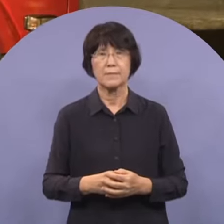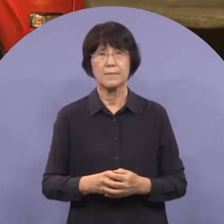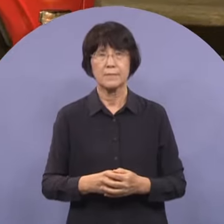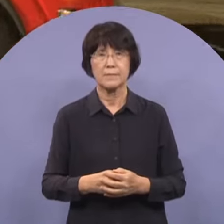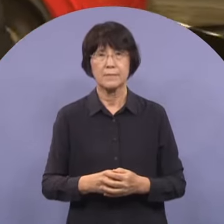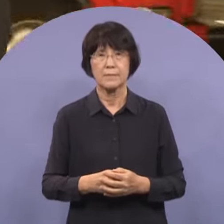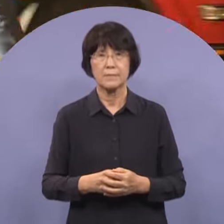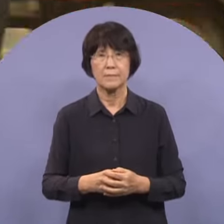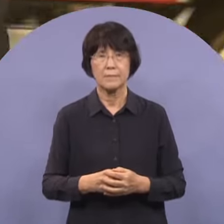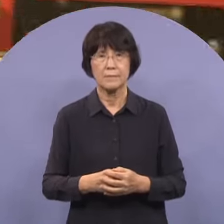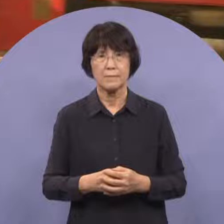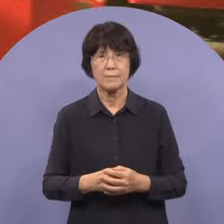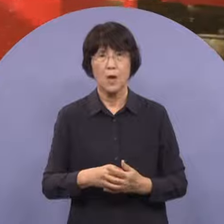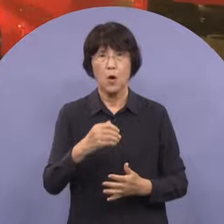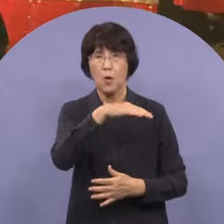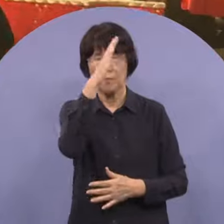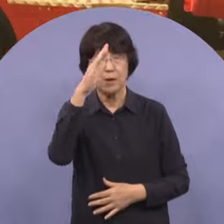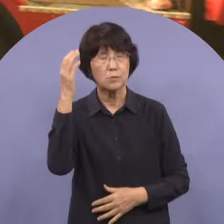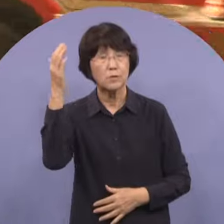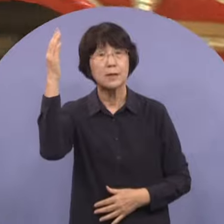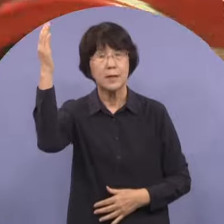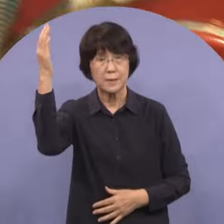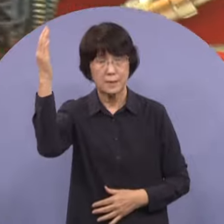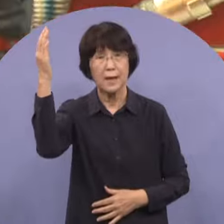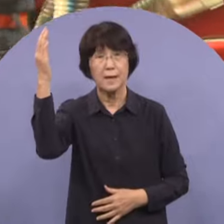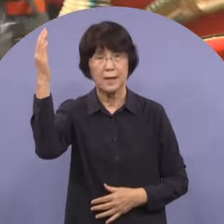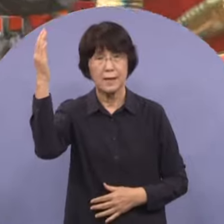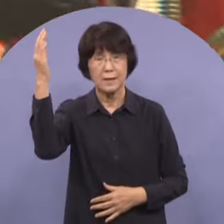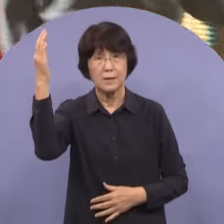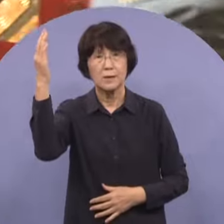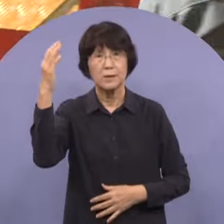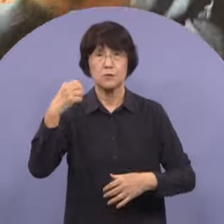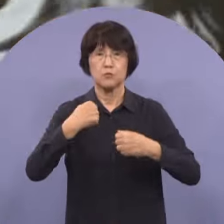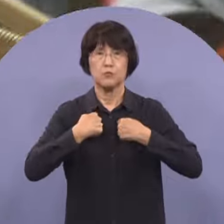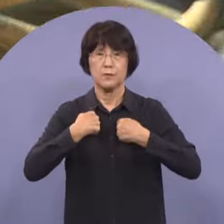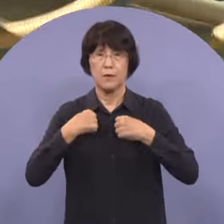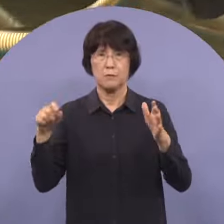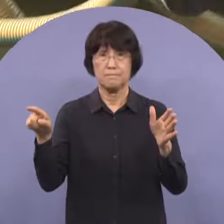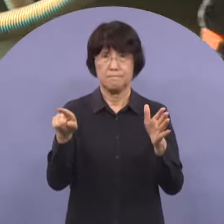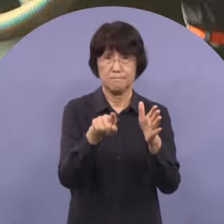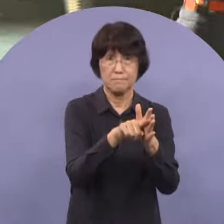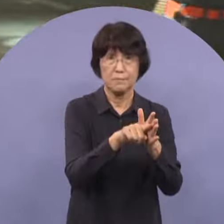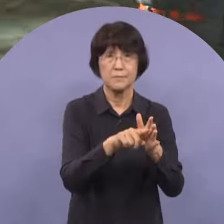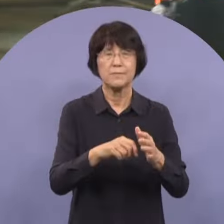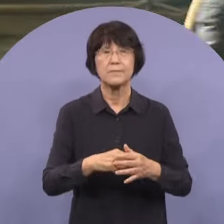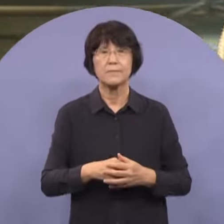本番を想定し一連の走行訓練を通して行う。